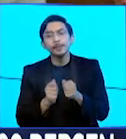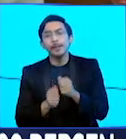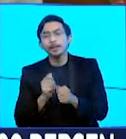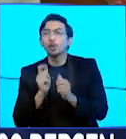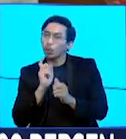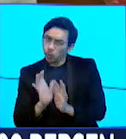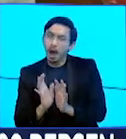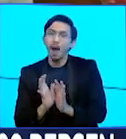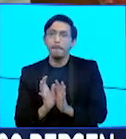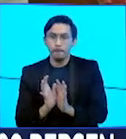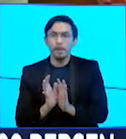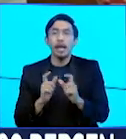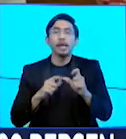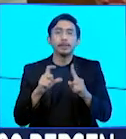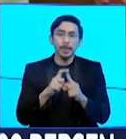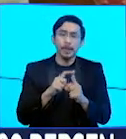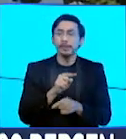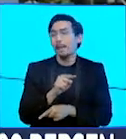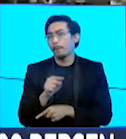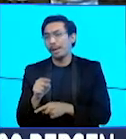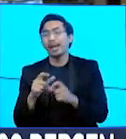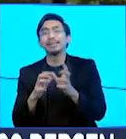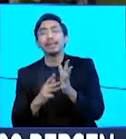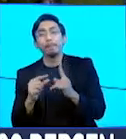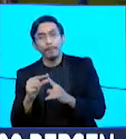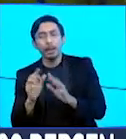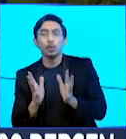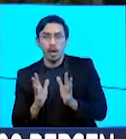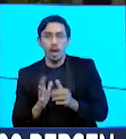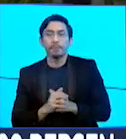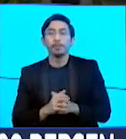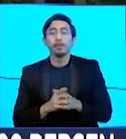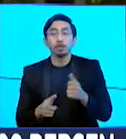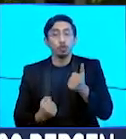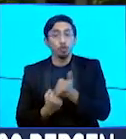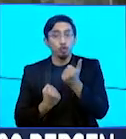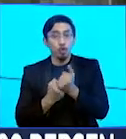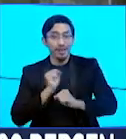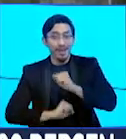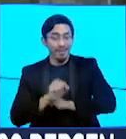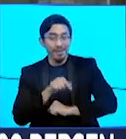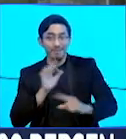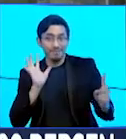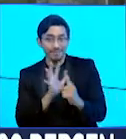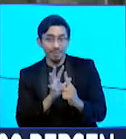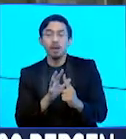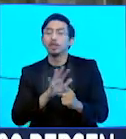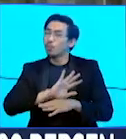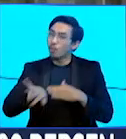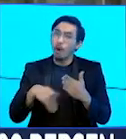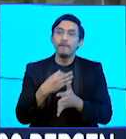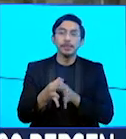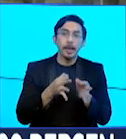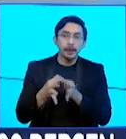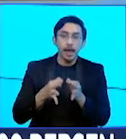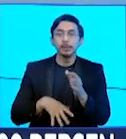tingkat sekolah menengah ataupun kejuruan. Untuk menunjang kegiatan pembelajaran tatap muka, semua sarana-prasarana terkait protokol kesehatan